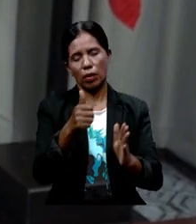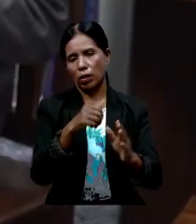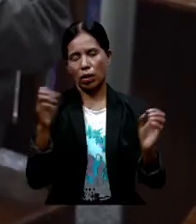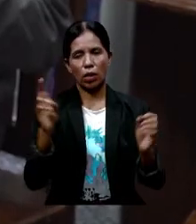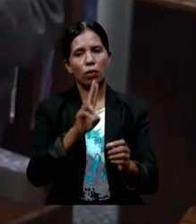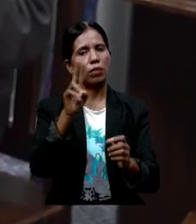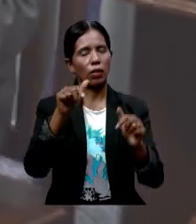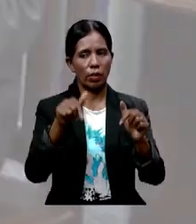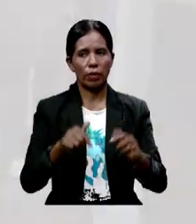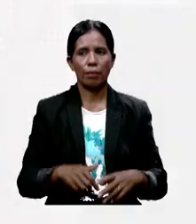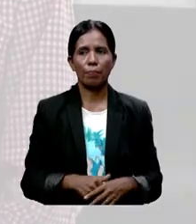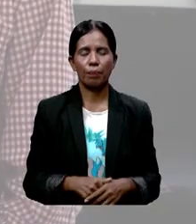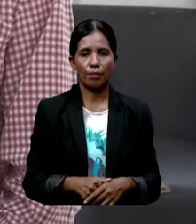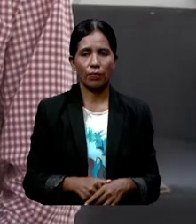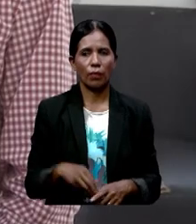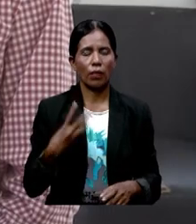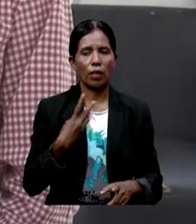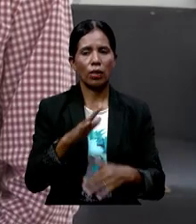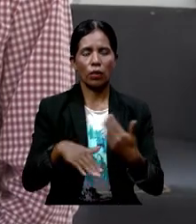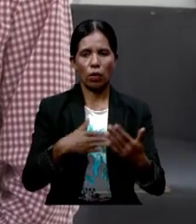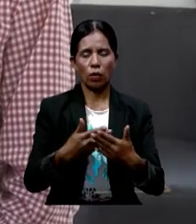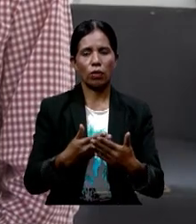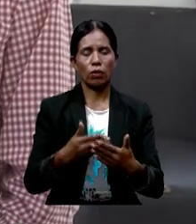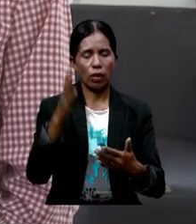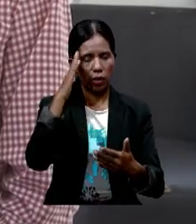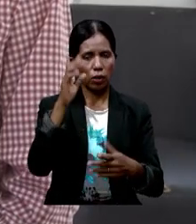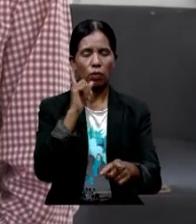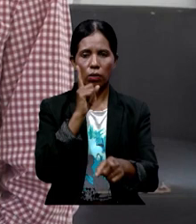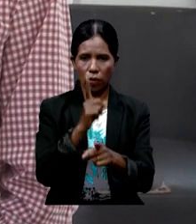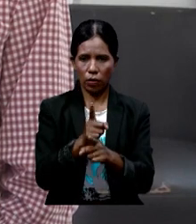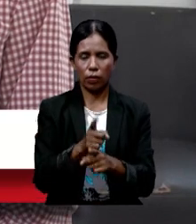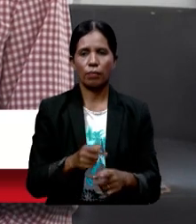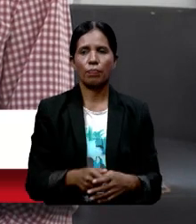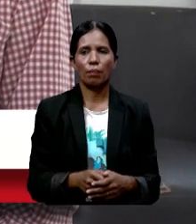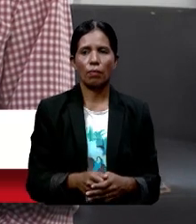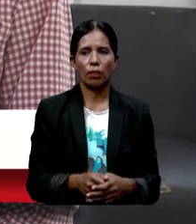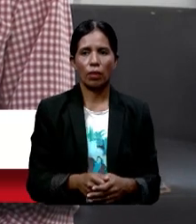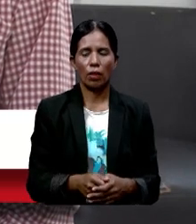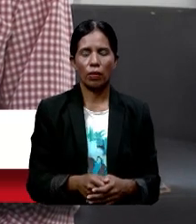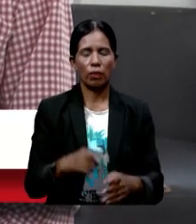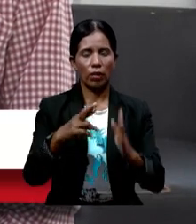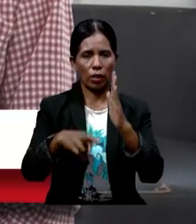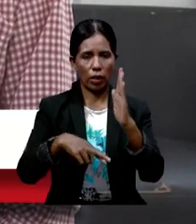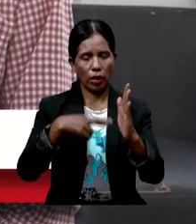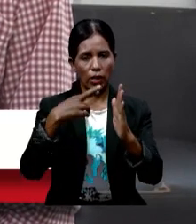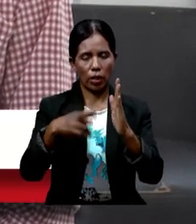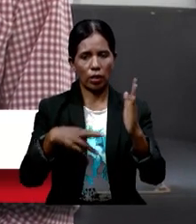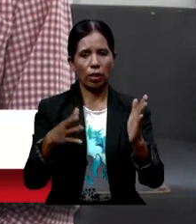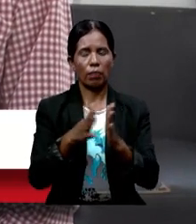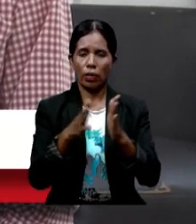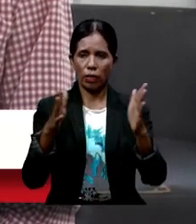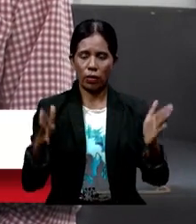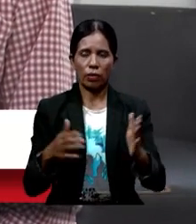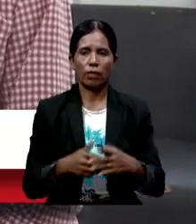e dané. E todo atene que ataca, lo los tuir princípios gerais e